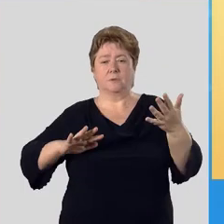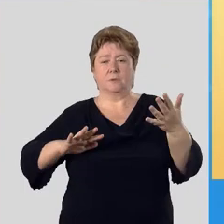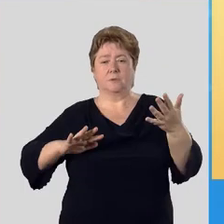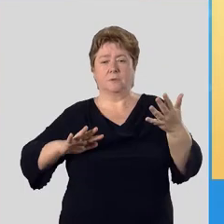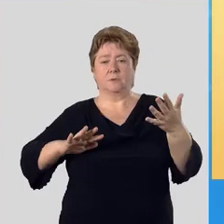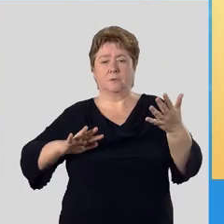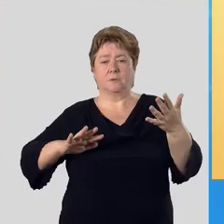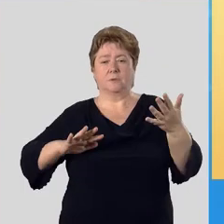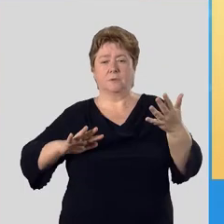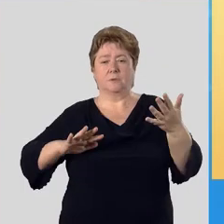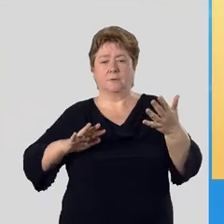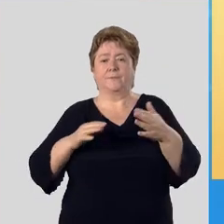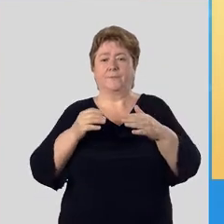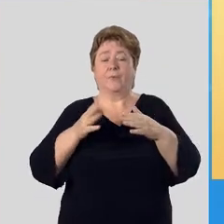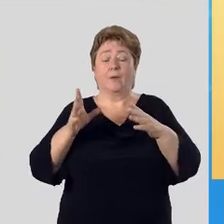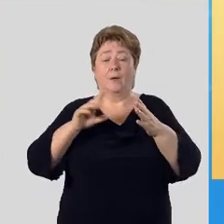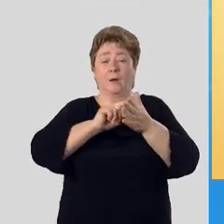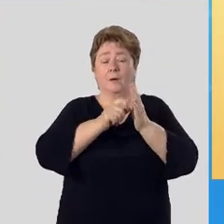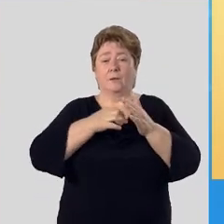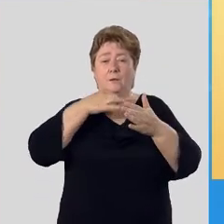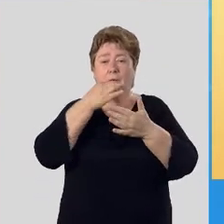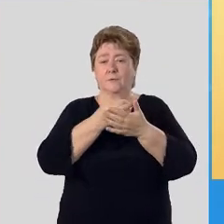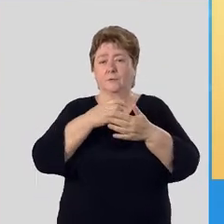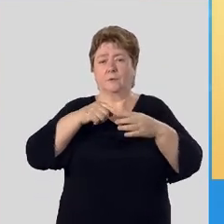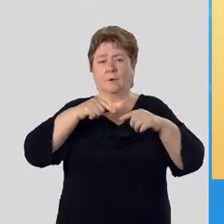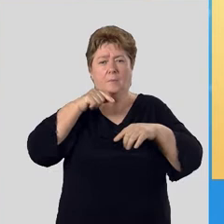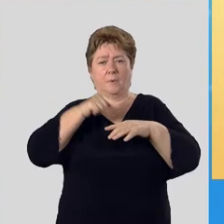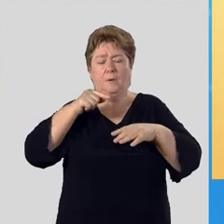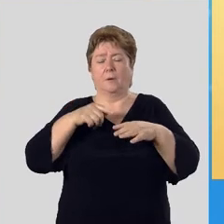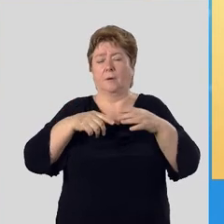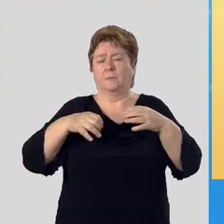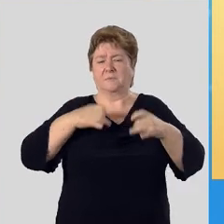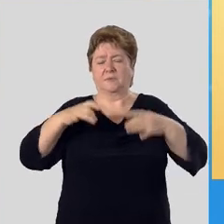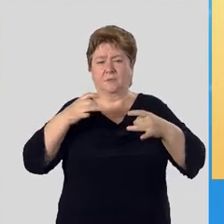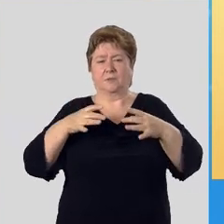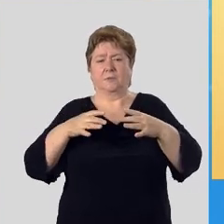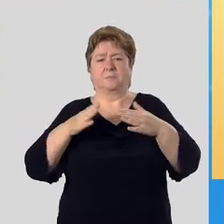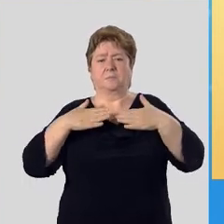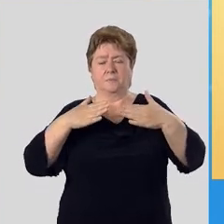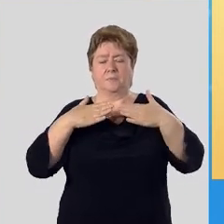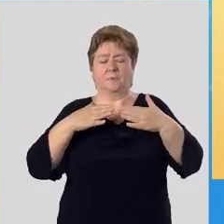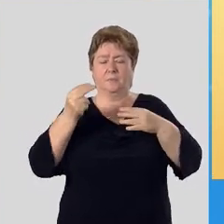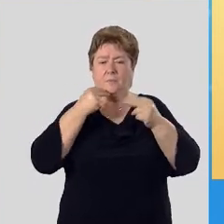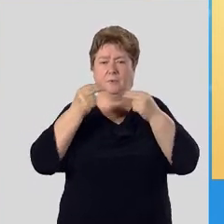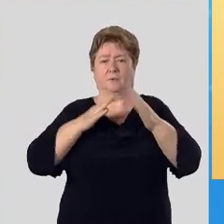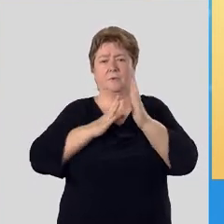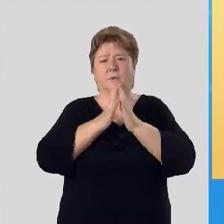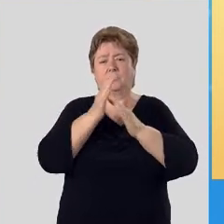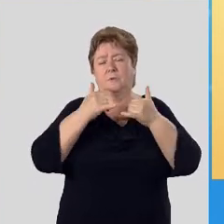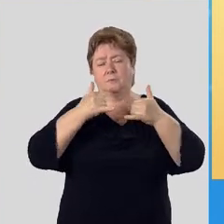процессы. Клетки реагируют на раздражение, дышат и питаются,